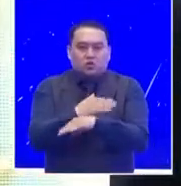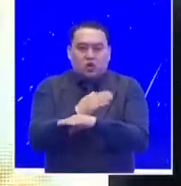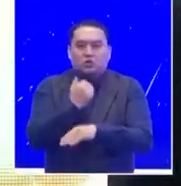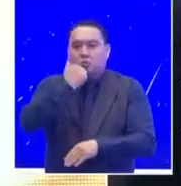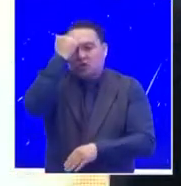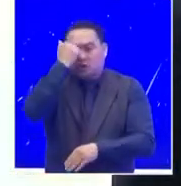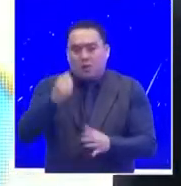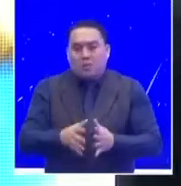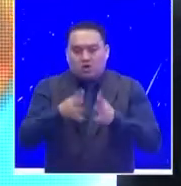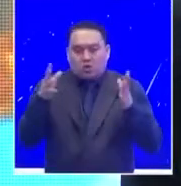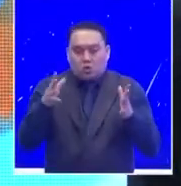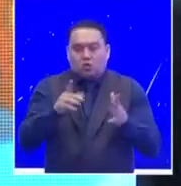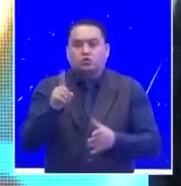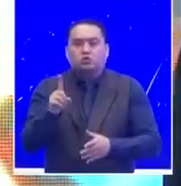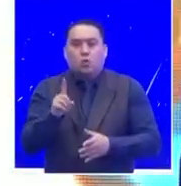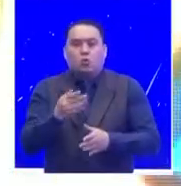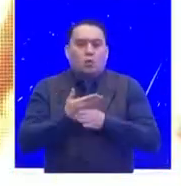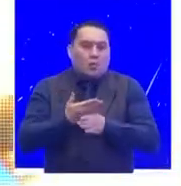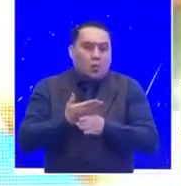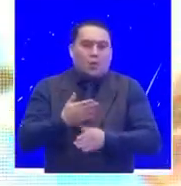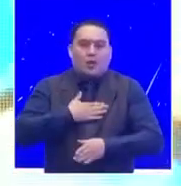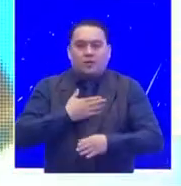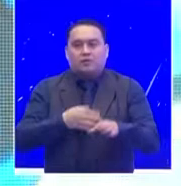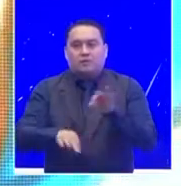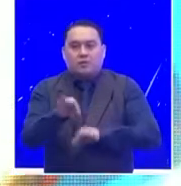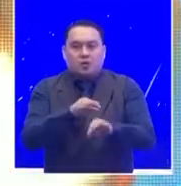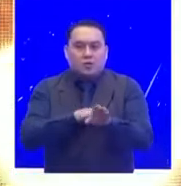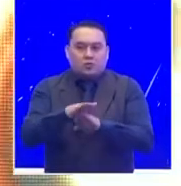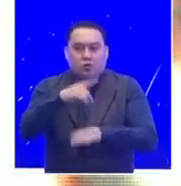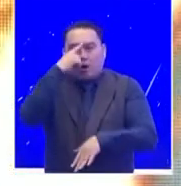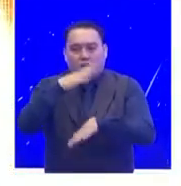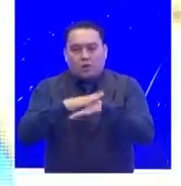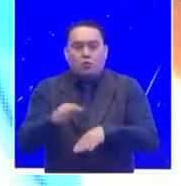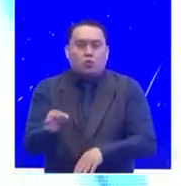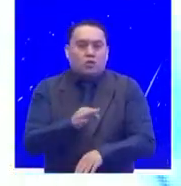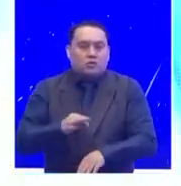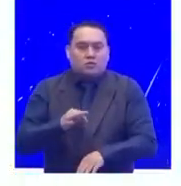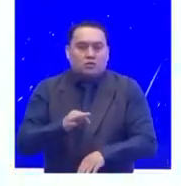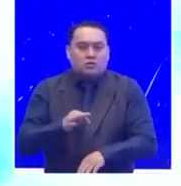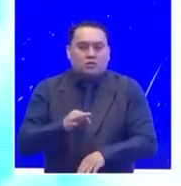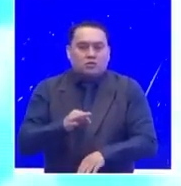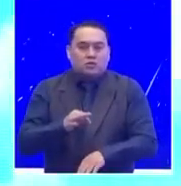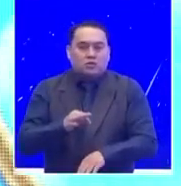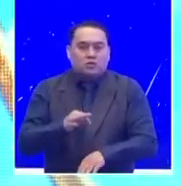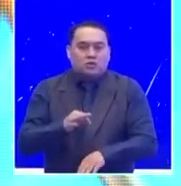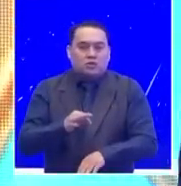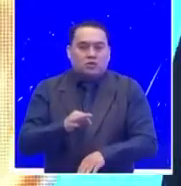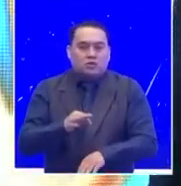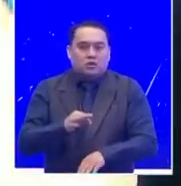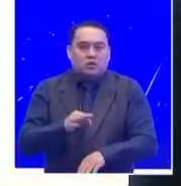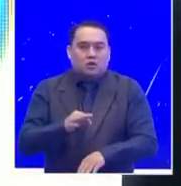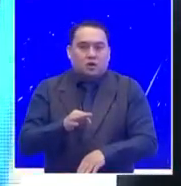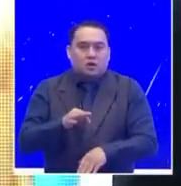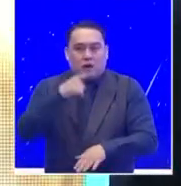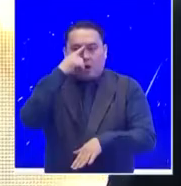Спасибо всем, кто помог нам сделать. Аманды Габасыч, Талгат Кайнарбеков тоже, аким